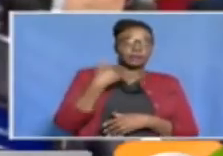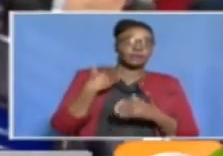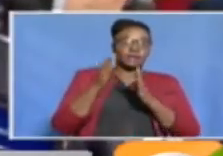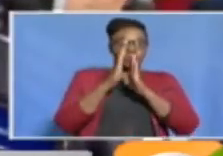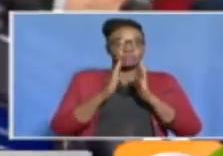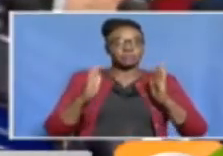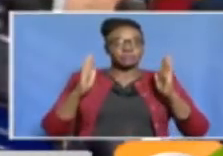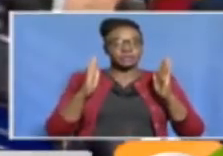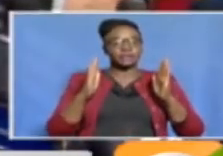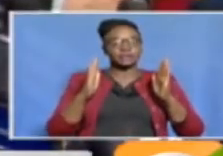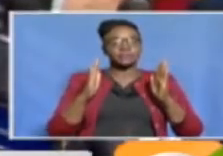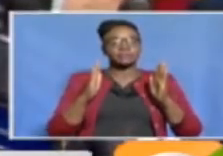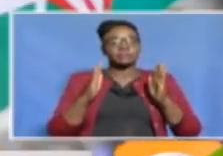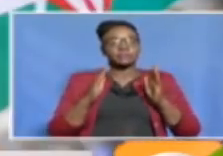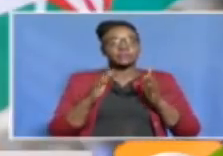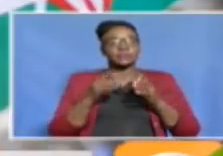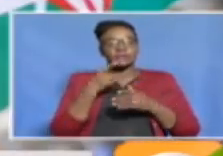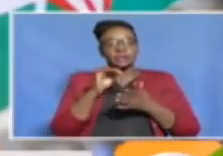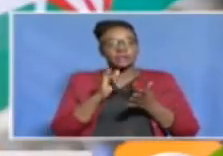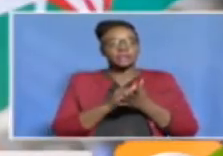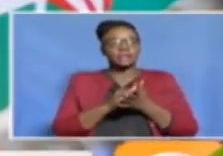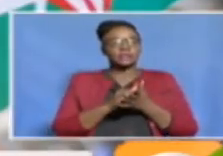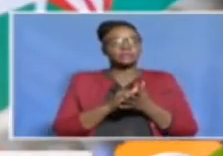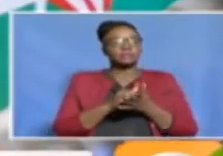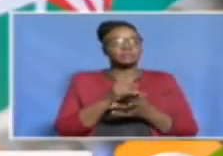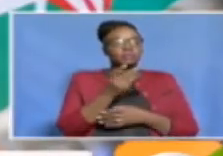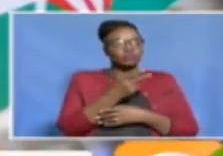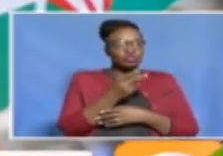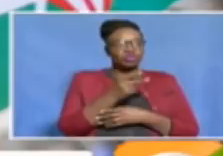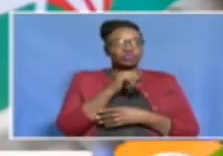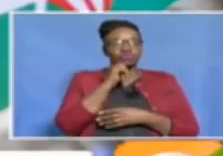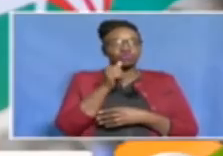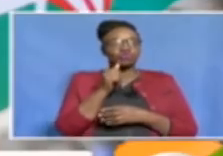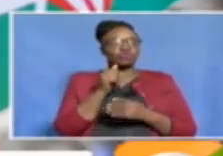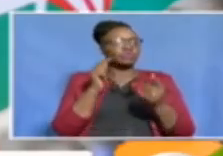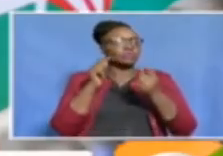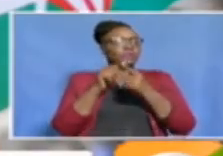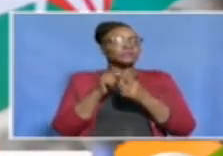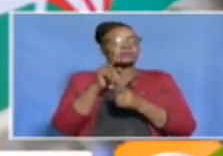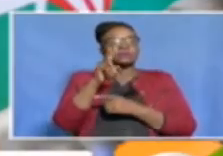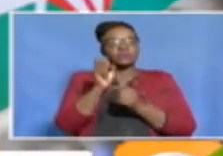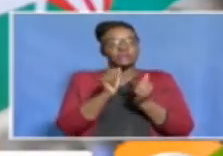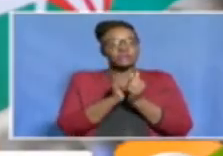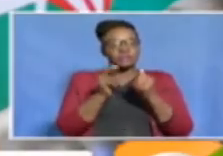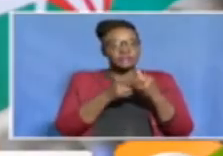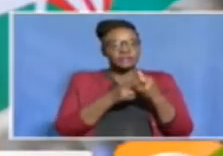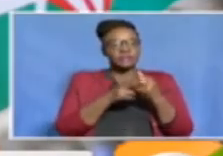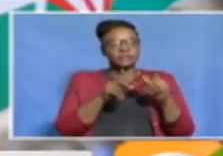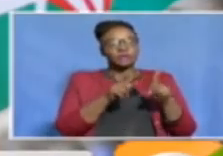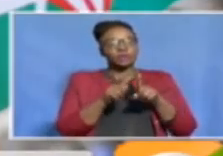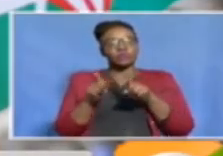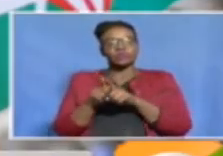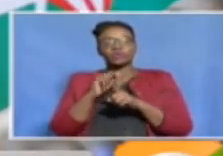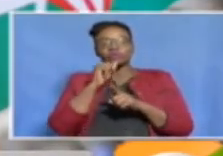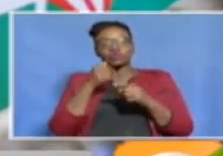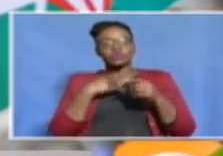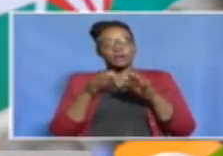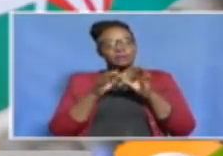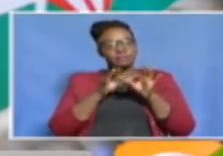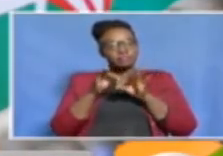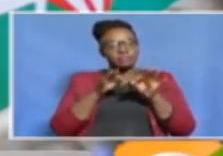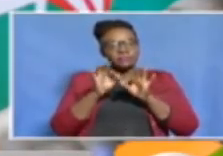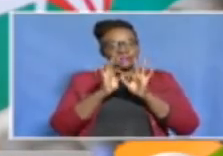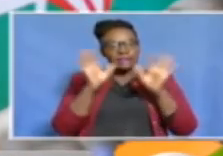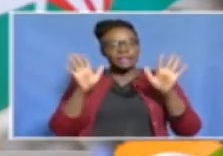wa Kenyatta na Odinga haulengi kukagua uchaguzi wa mwaka 2017 na kwamba hakuna maelezo ya moja kwa moja ya nia ya